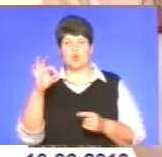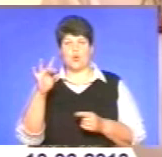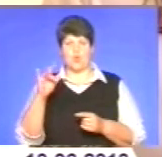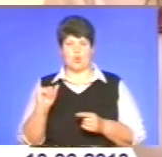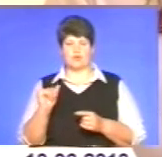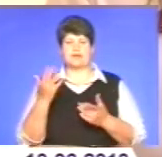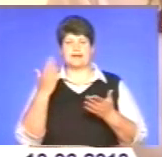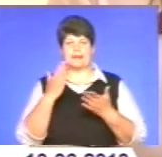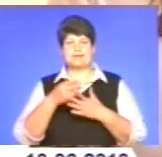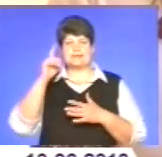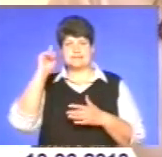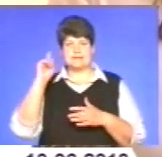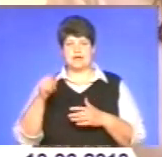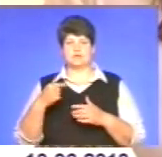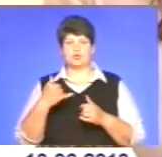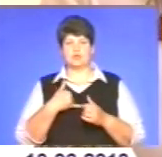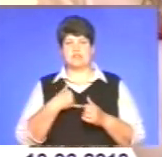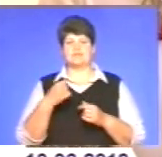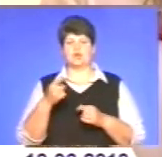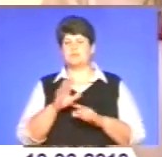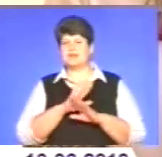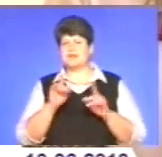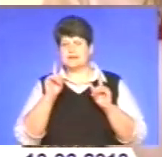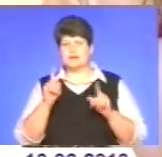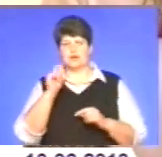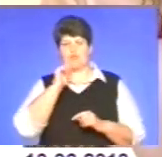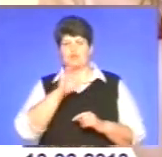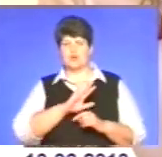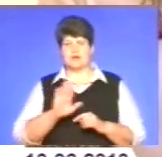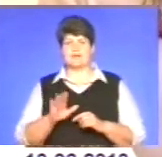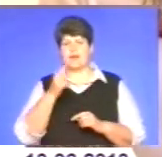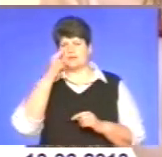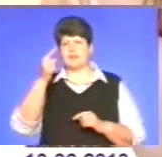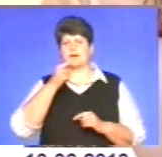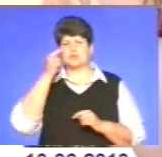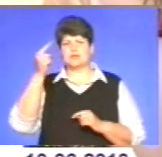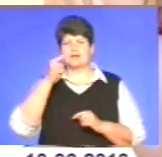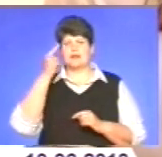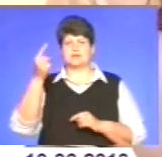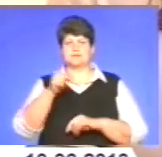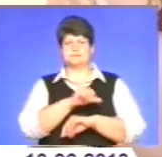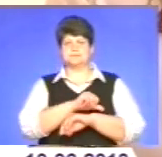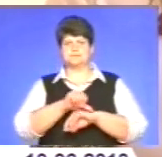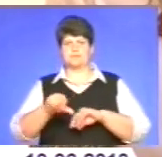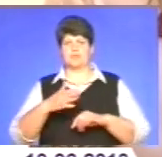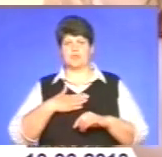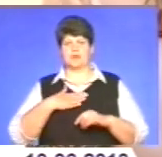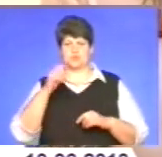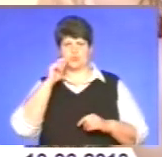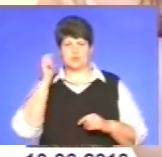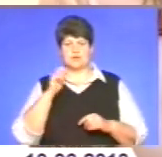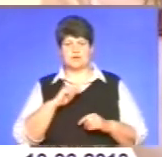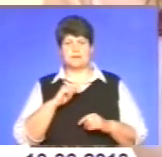який знаний не тільки в нас в Тернополі, не тільки в Україні, але й далеко-далеко за межами нашої України.